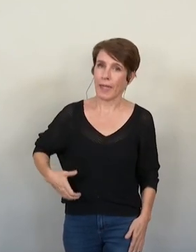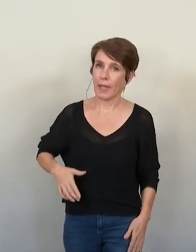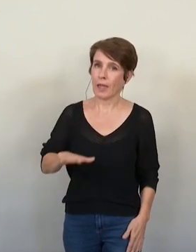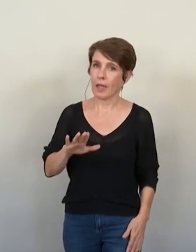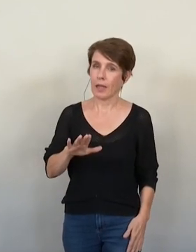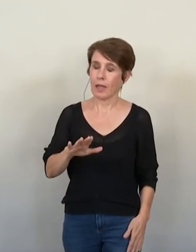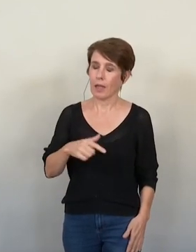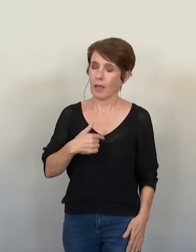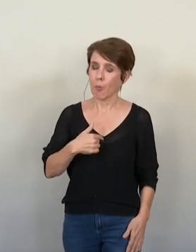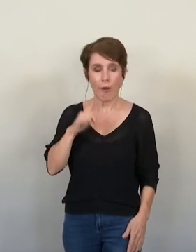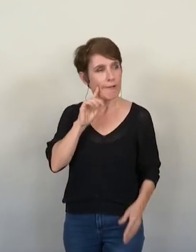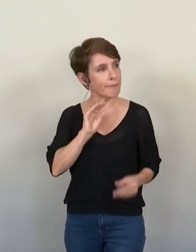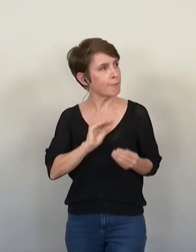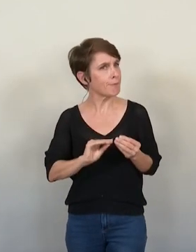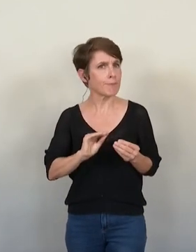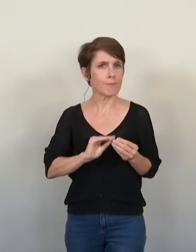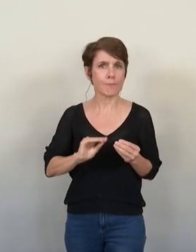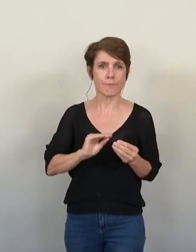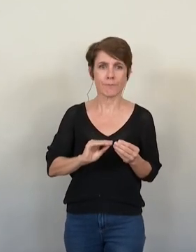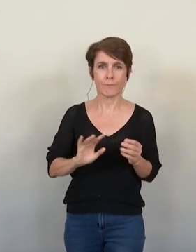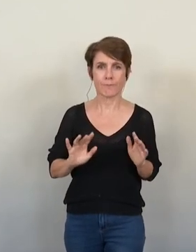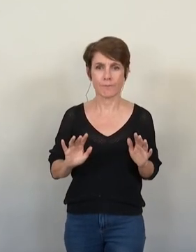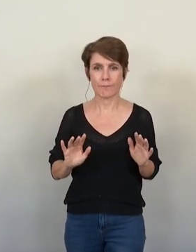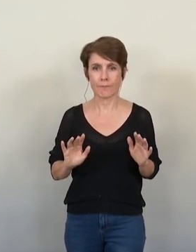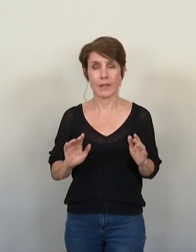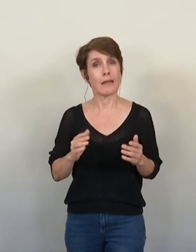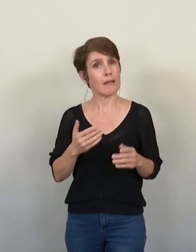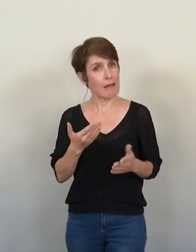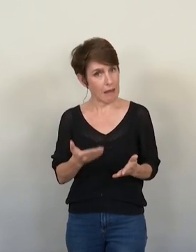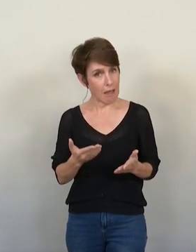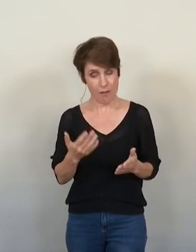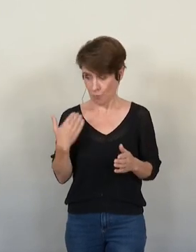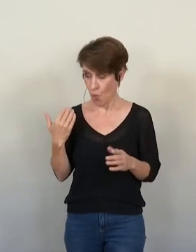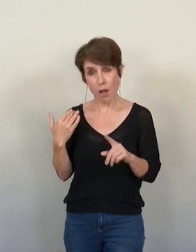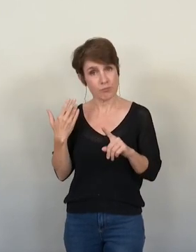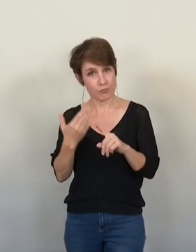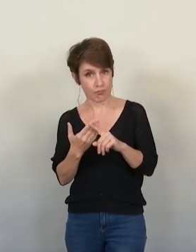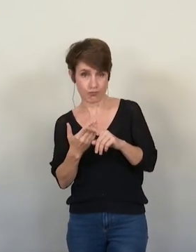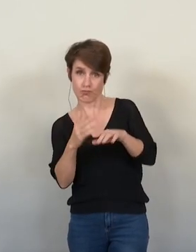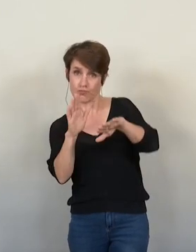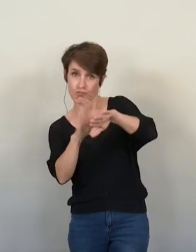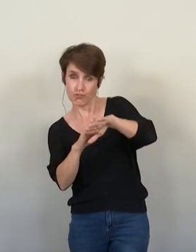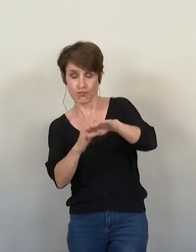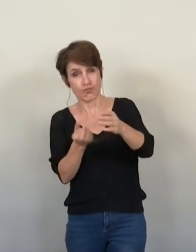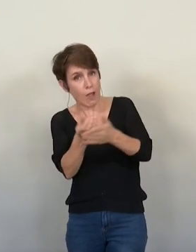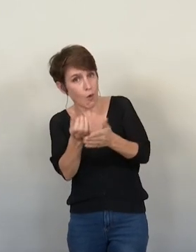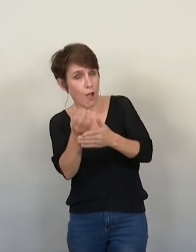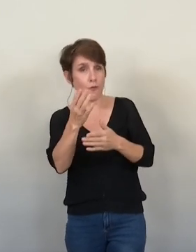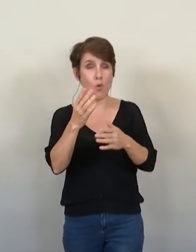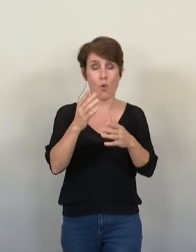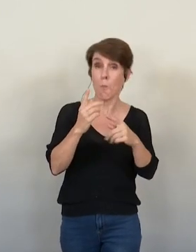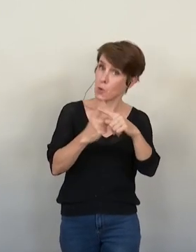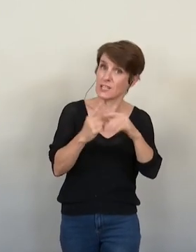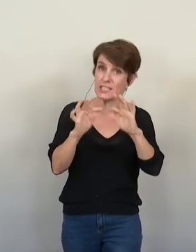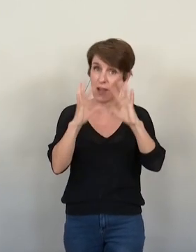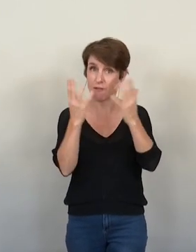interloquée quand on fait un retour comme la sal a été plutôt positif sur votre projet avec des nuances et des remarques qui